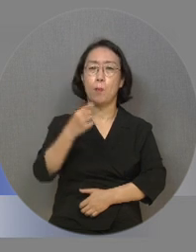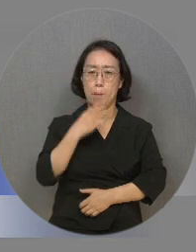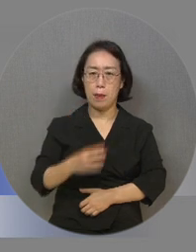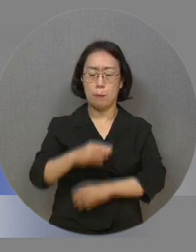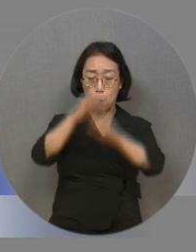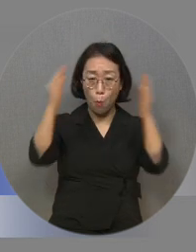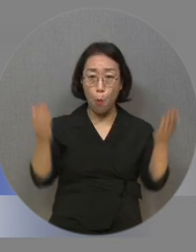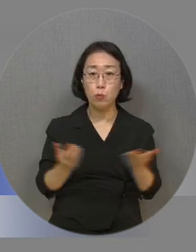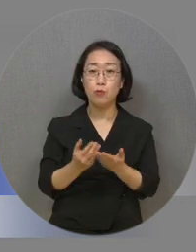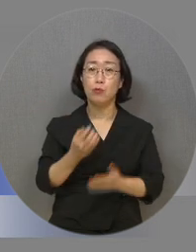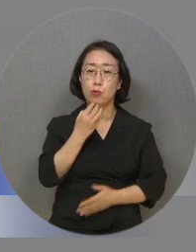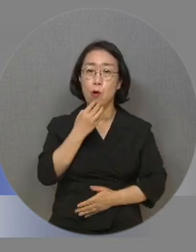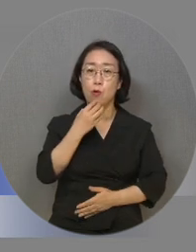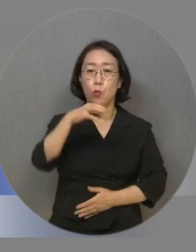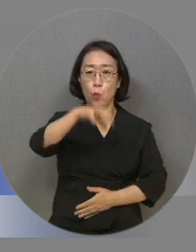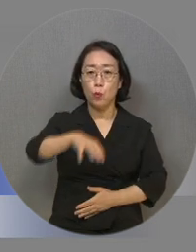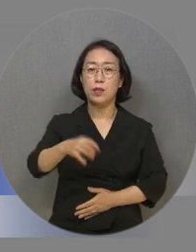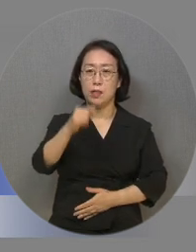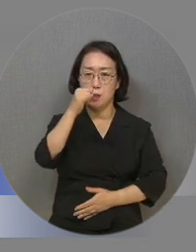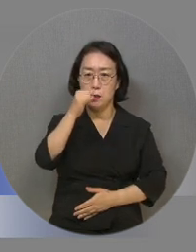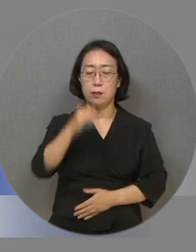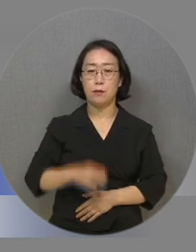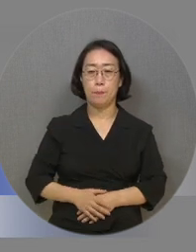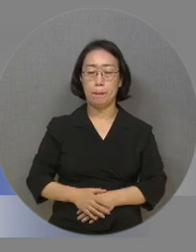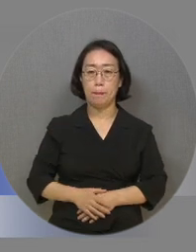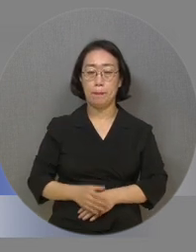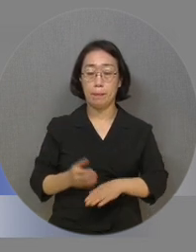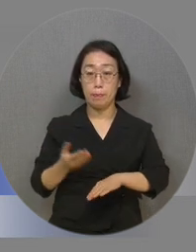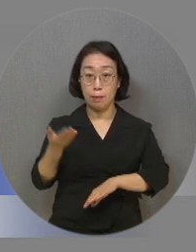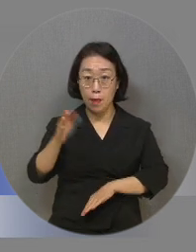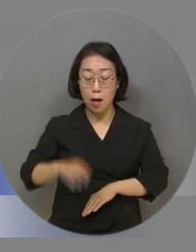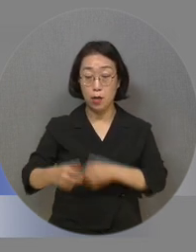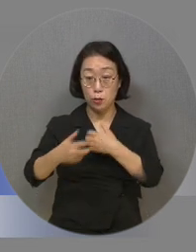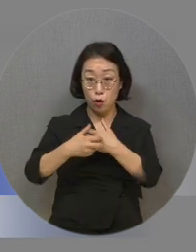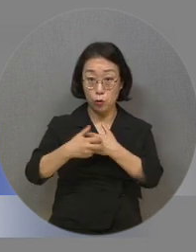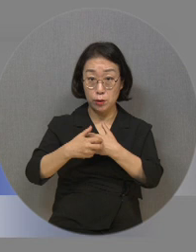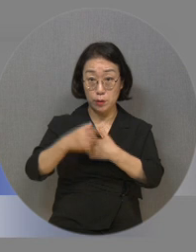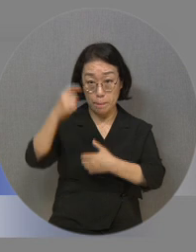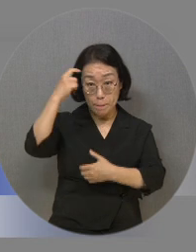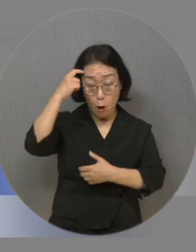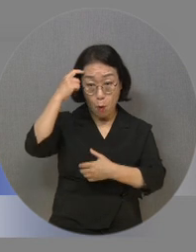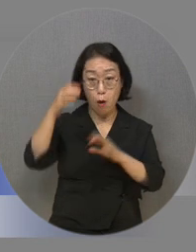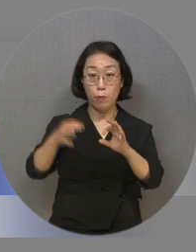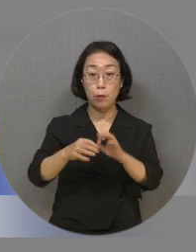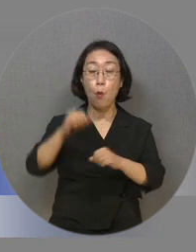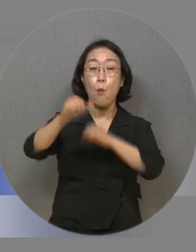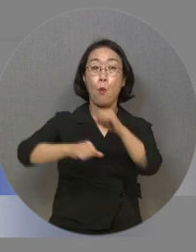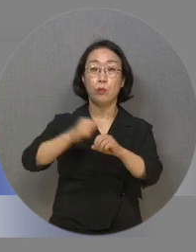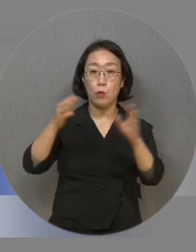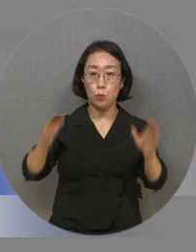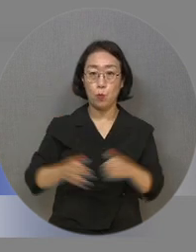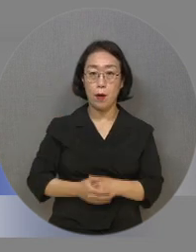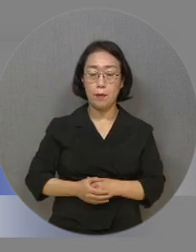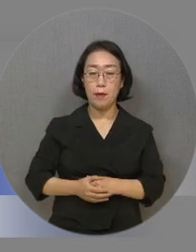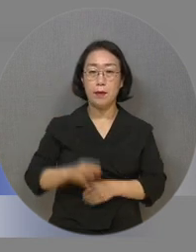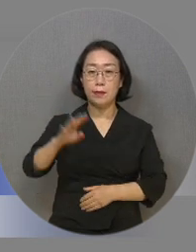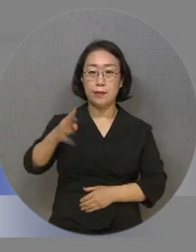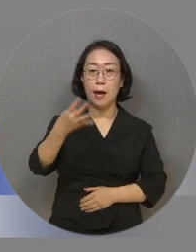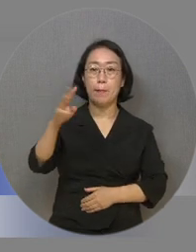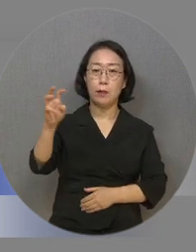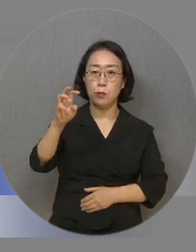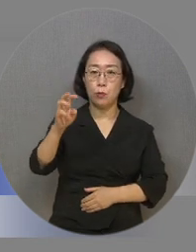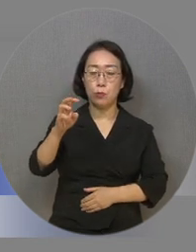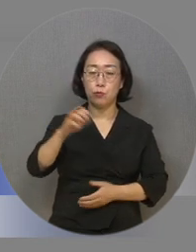모두 서울에 위치한 것으로 나타났습니다. 반면 정신의료기관은 최근 5년간 약 430여